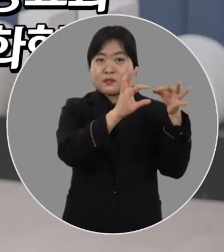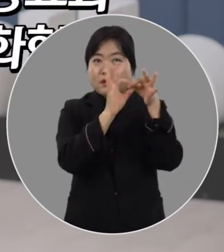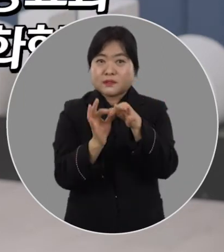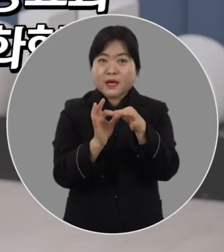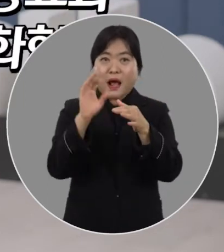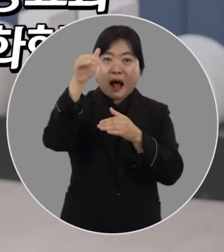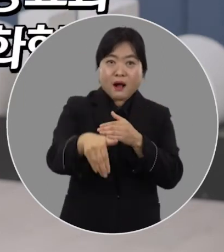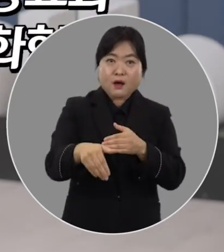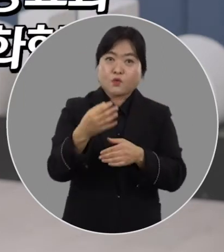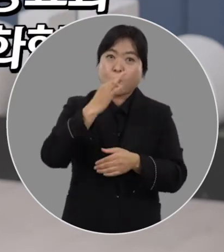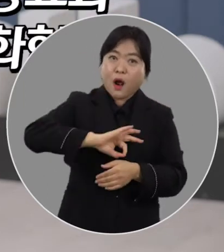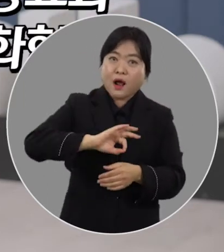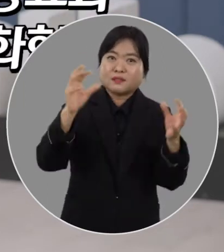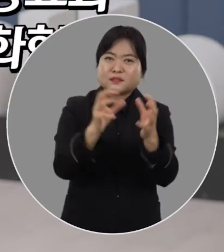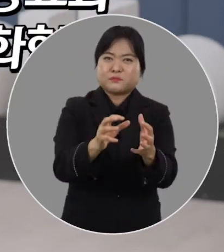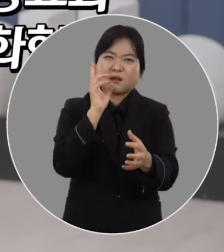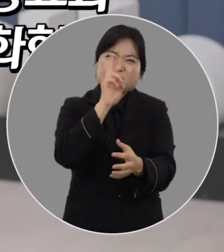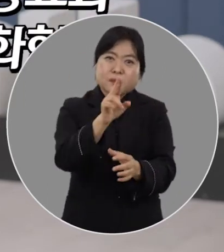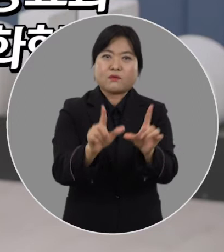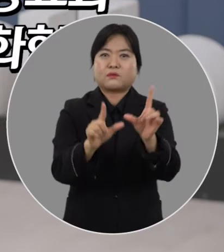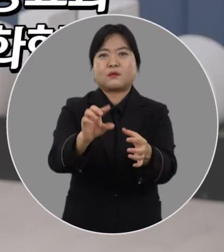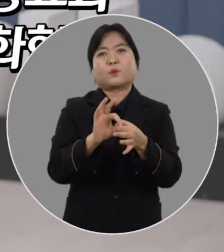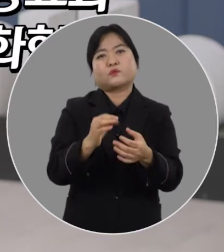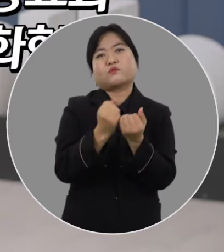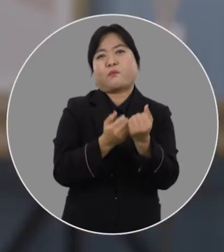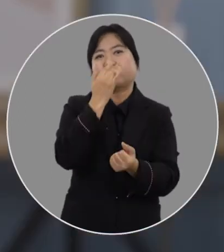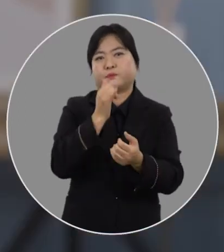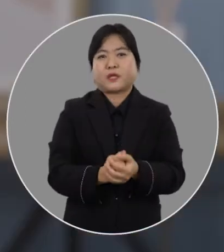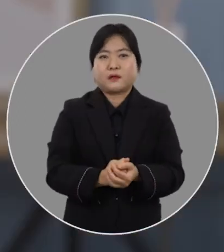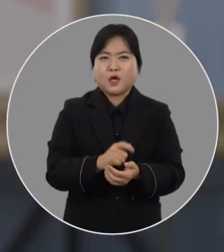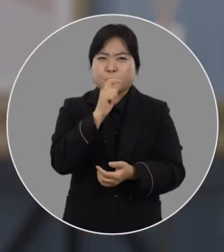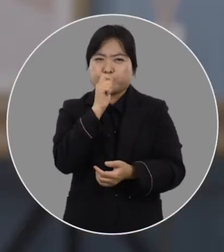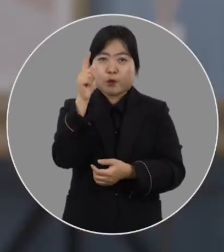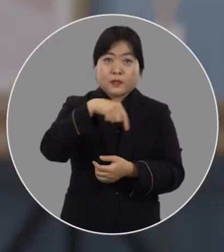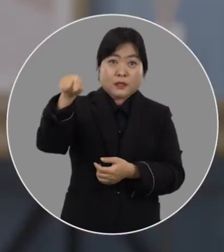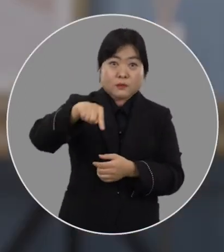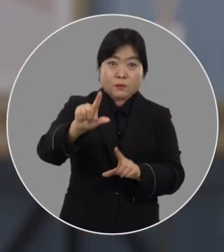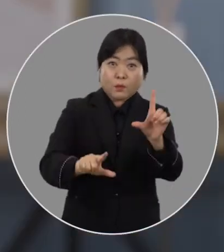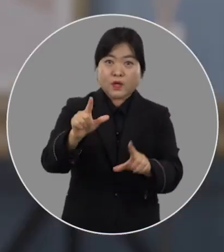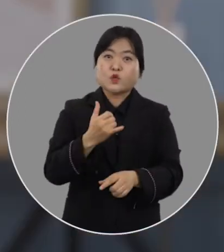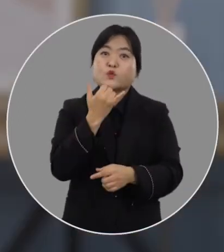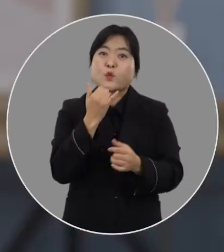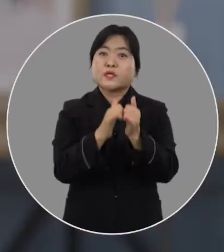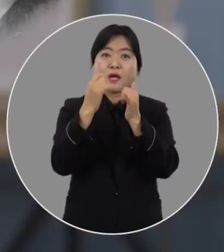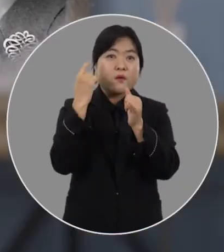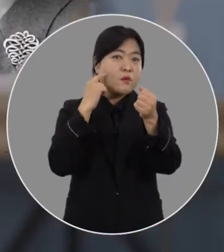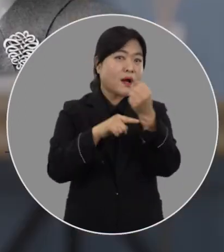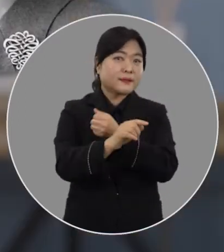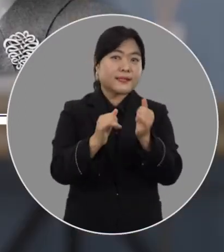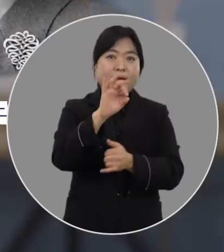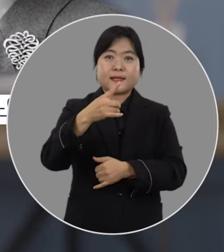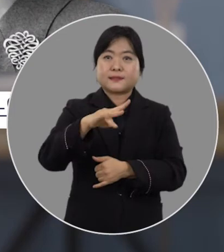효과, 집단 극화 현상을 통해서도 설명될 수 있습니다. 침묵의 나선 모델은 독일의